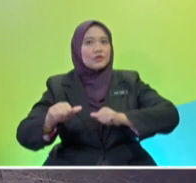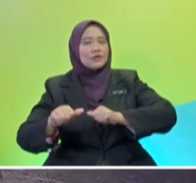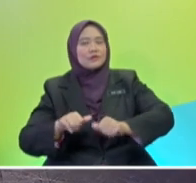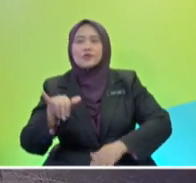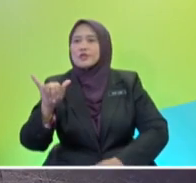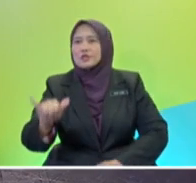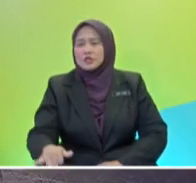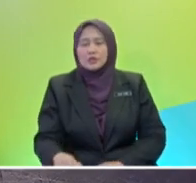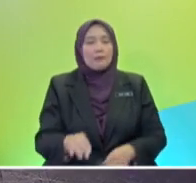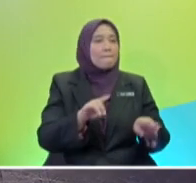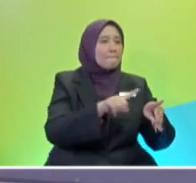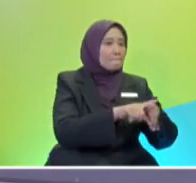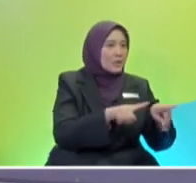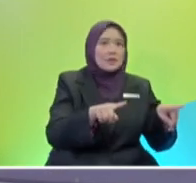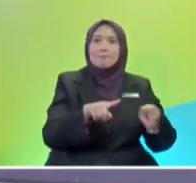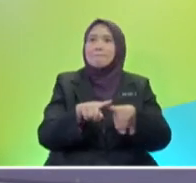yang berbeda